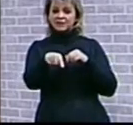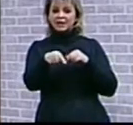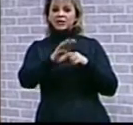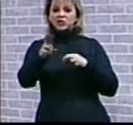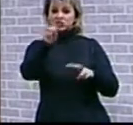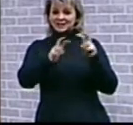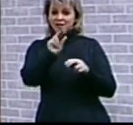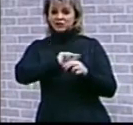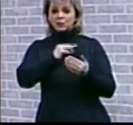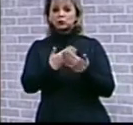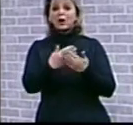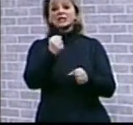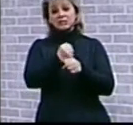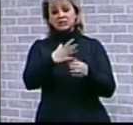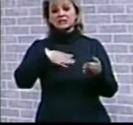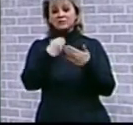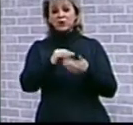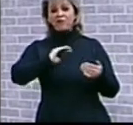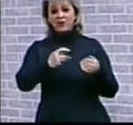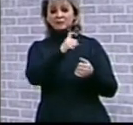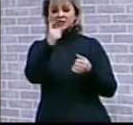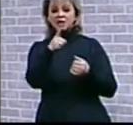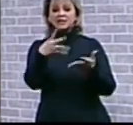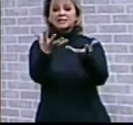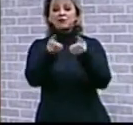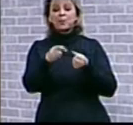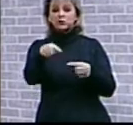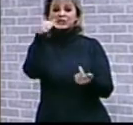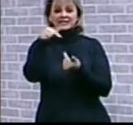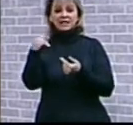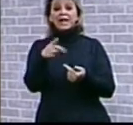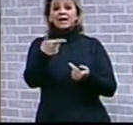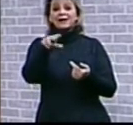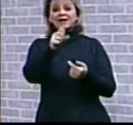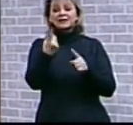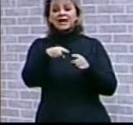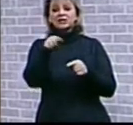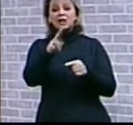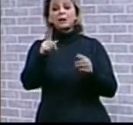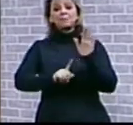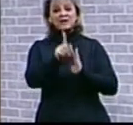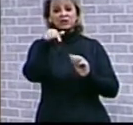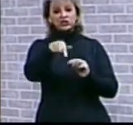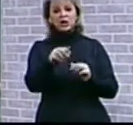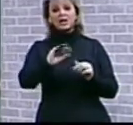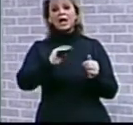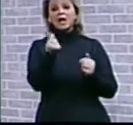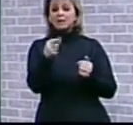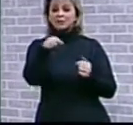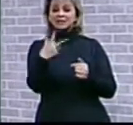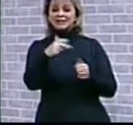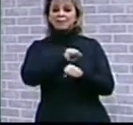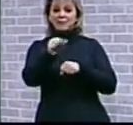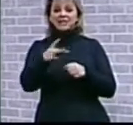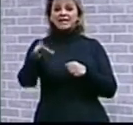не искать работу, допустим, а создать свое фермерское хозяйство и получить соответствующий грант на как первоначальный капитал. Три